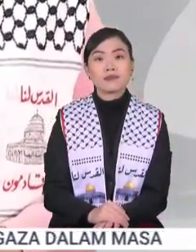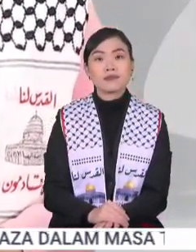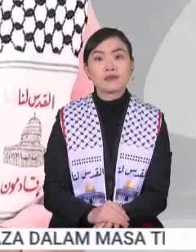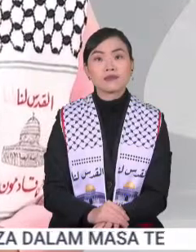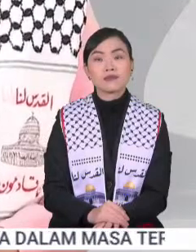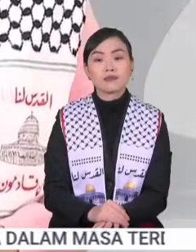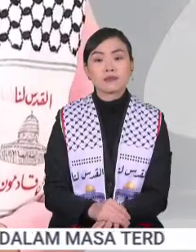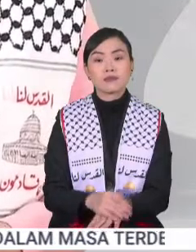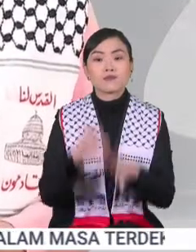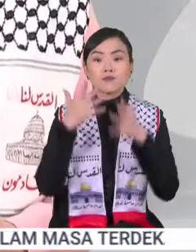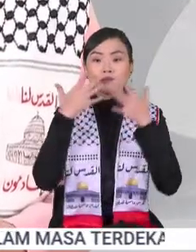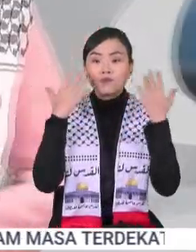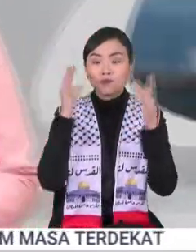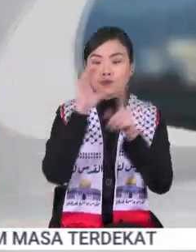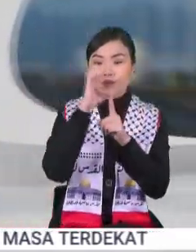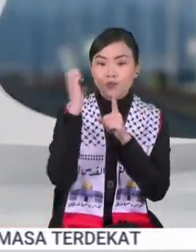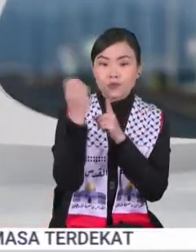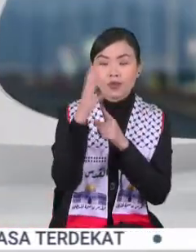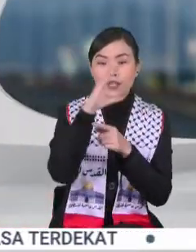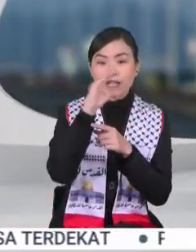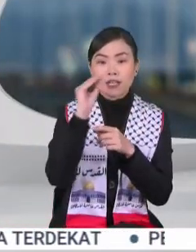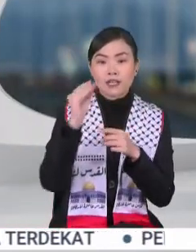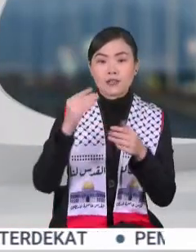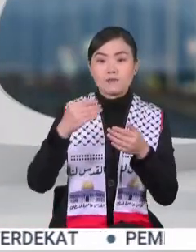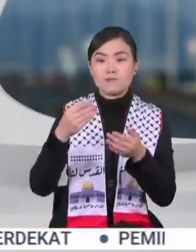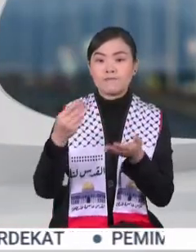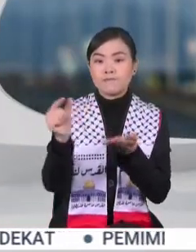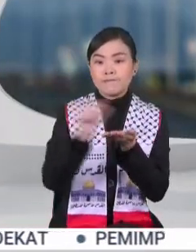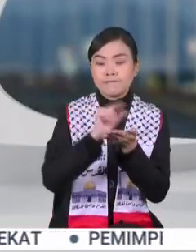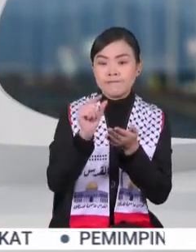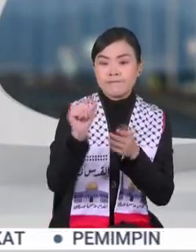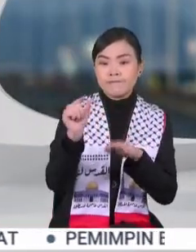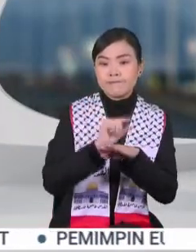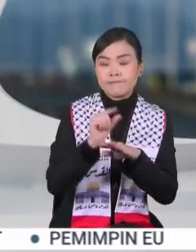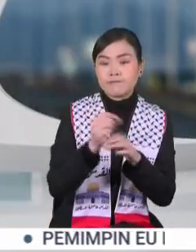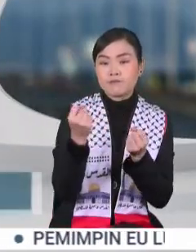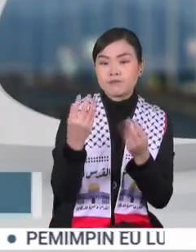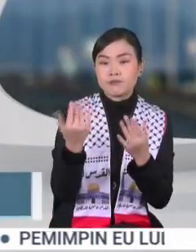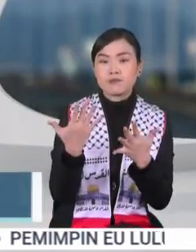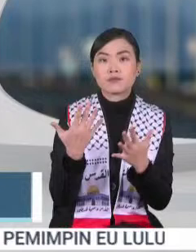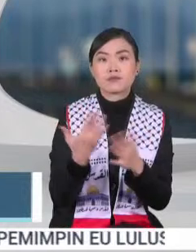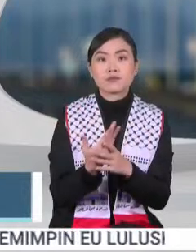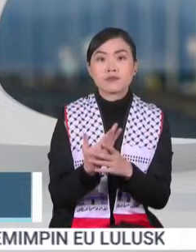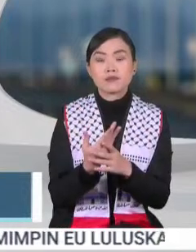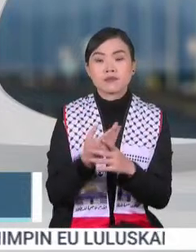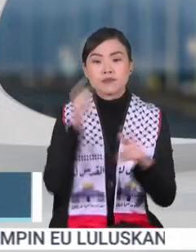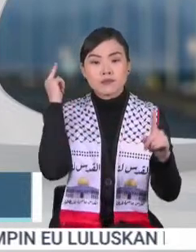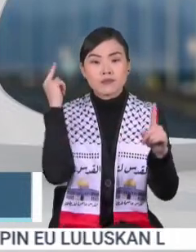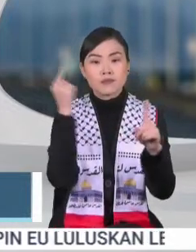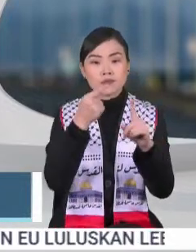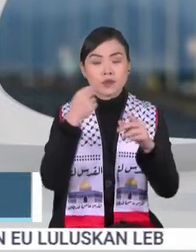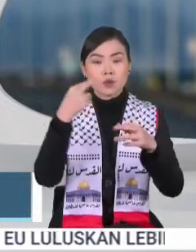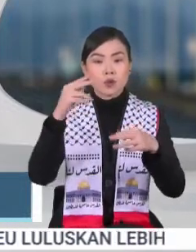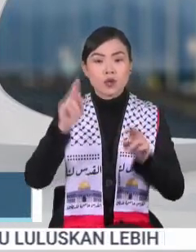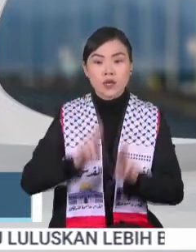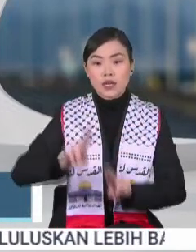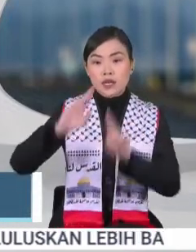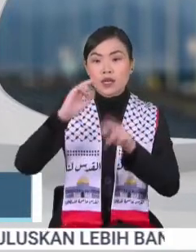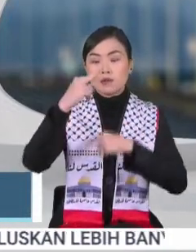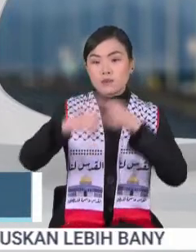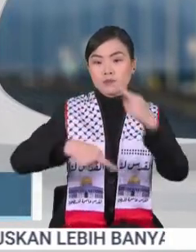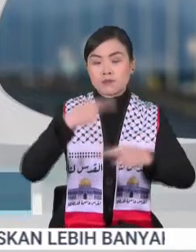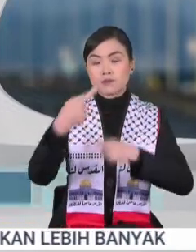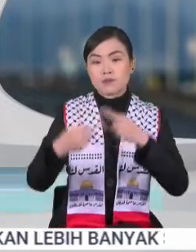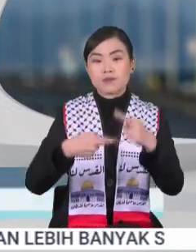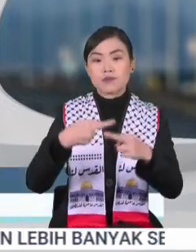mesra alam jimat dan Jana pulangan itu yang dapat digambarkan mengenai inisiatif pengkil up cycle Majlis Bandar